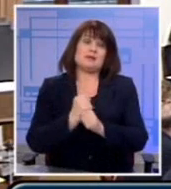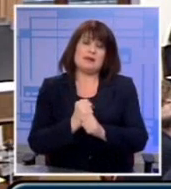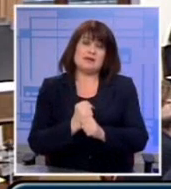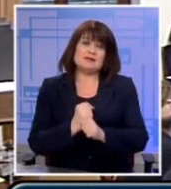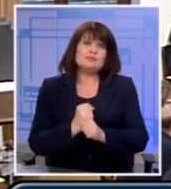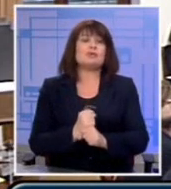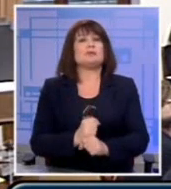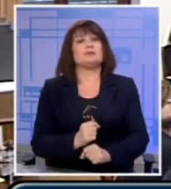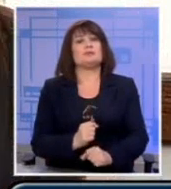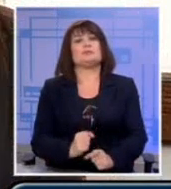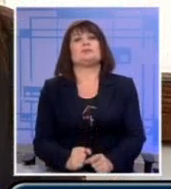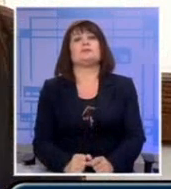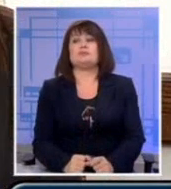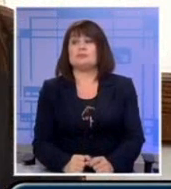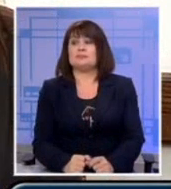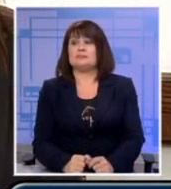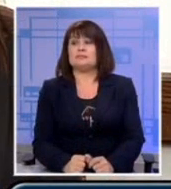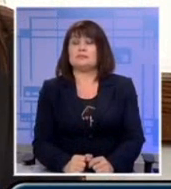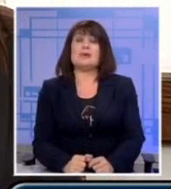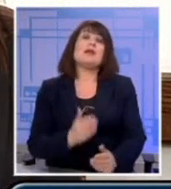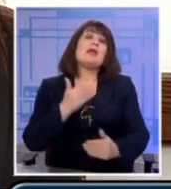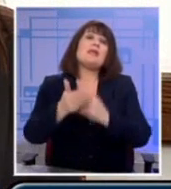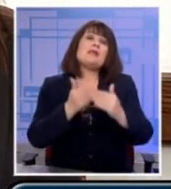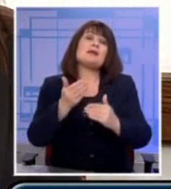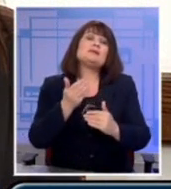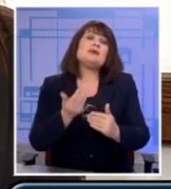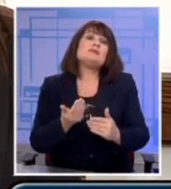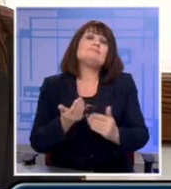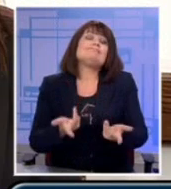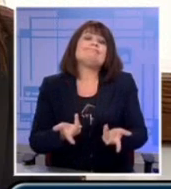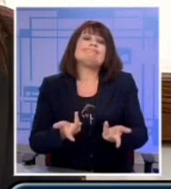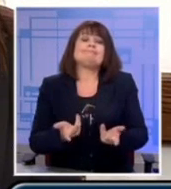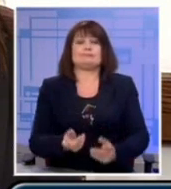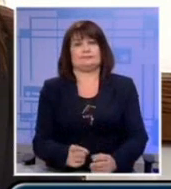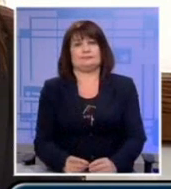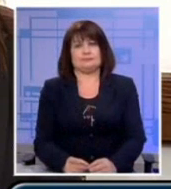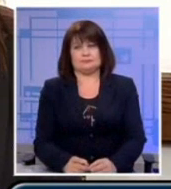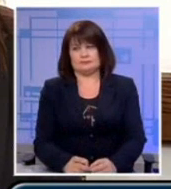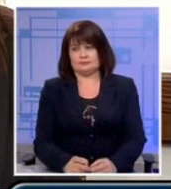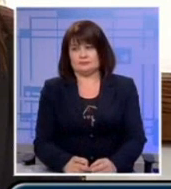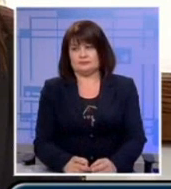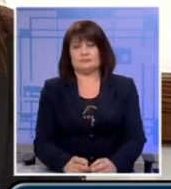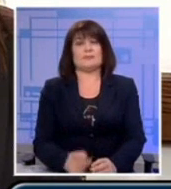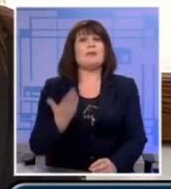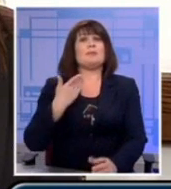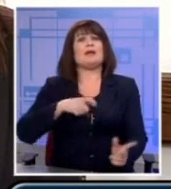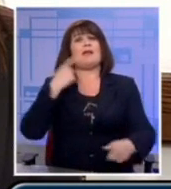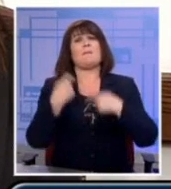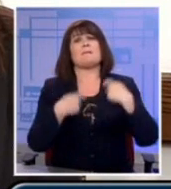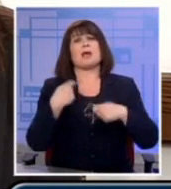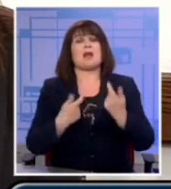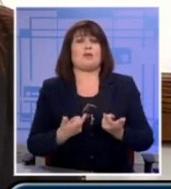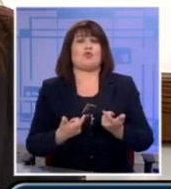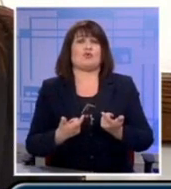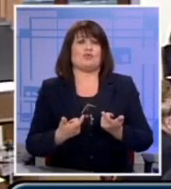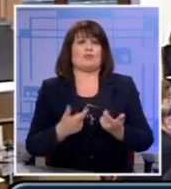δώσω το λόγο σε βάρος της διαδικασίας για την οποία πριν από λίγο διαμαρτυρηθήκατε.